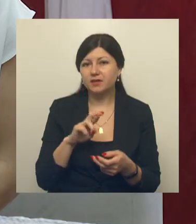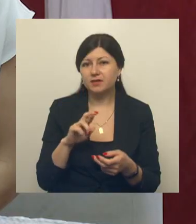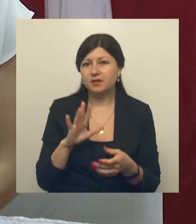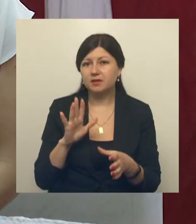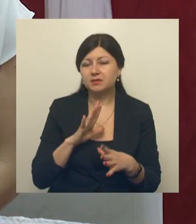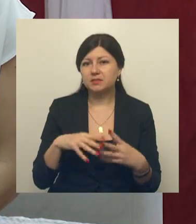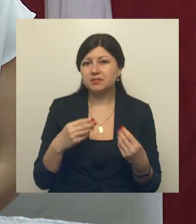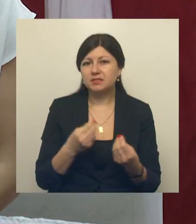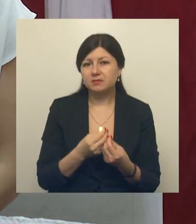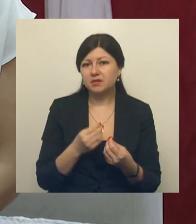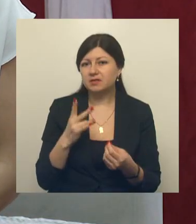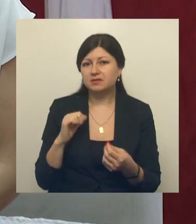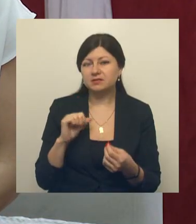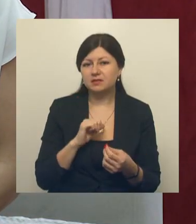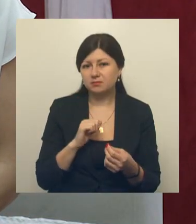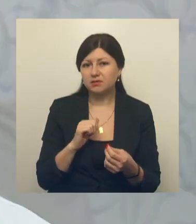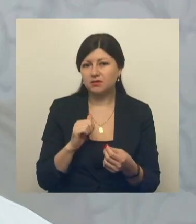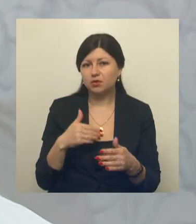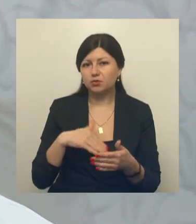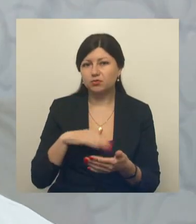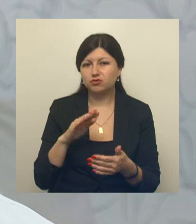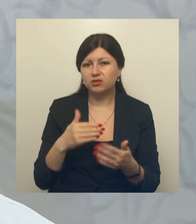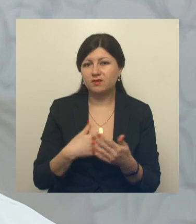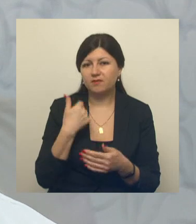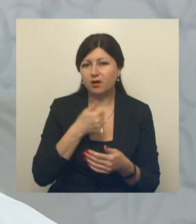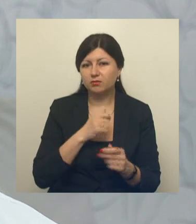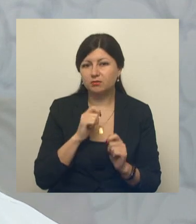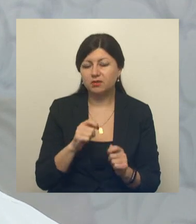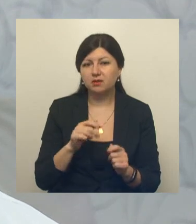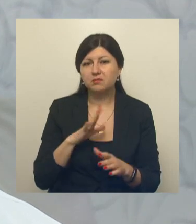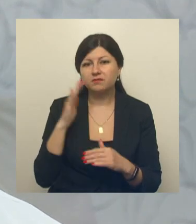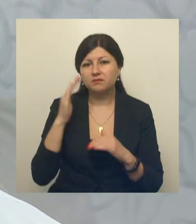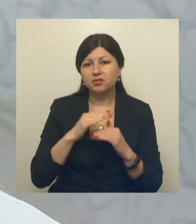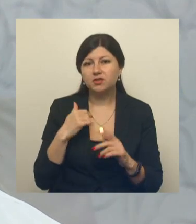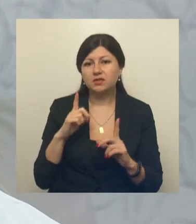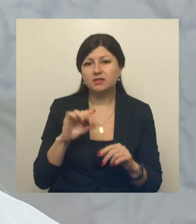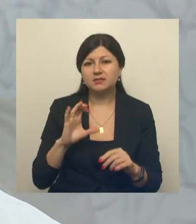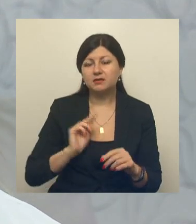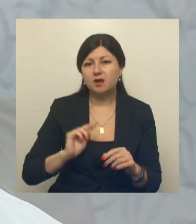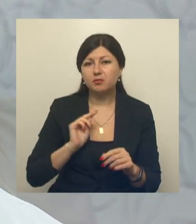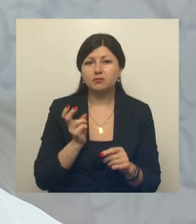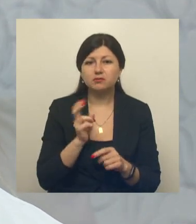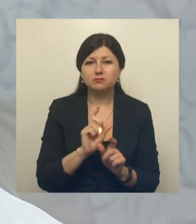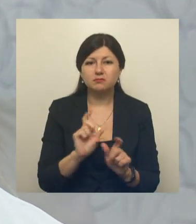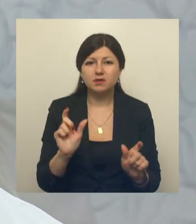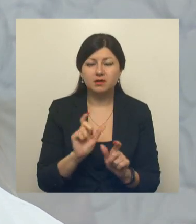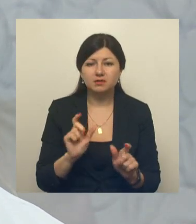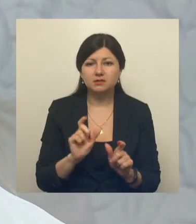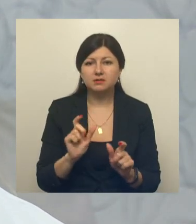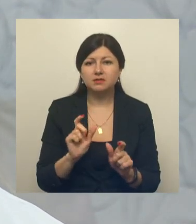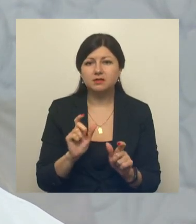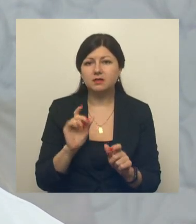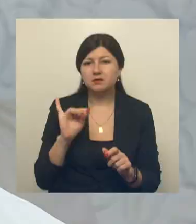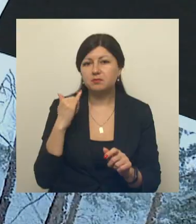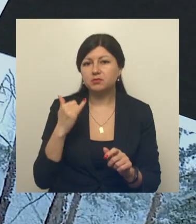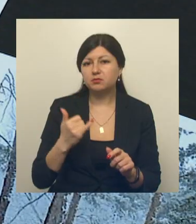преподнесла семье не самый лучший новогодний подарок. Это был вечер, я ехала с работы, зашла в магазин,